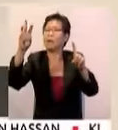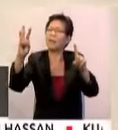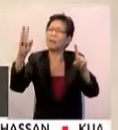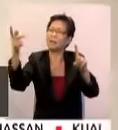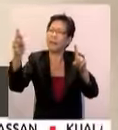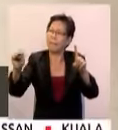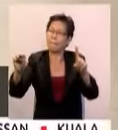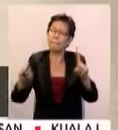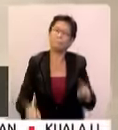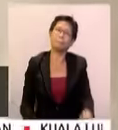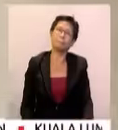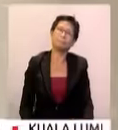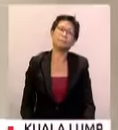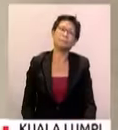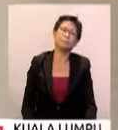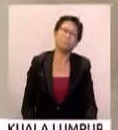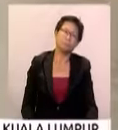1,239.6 km.